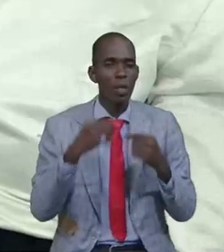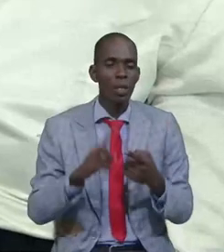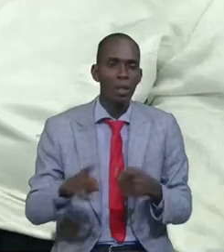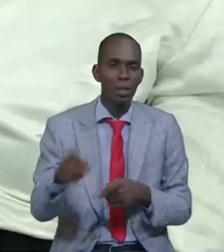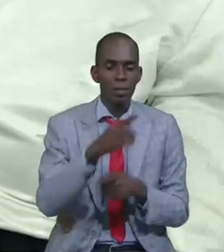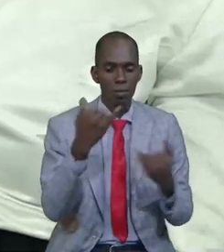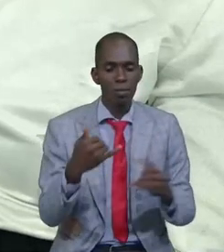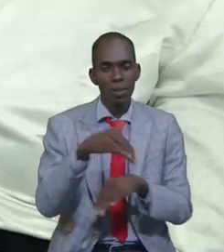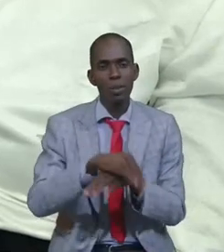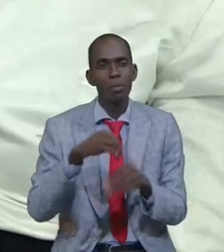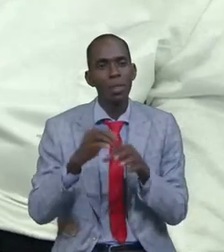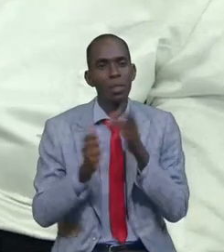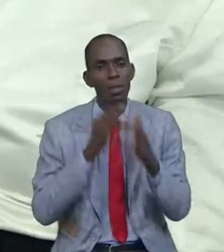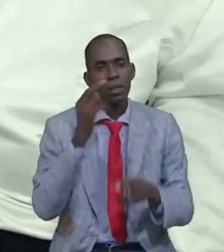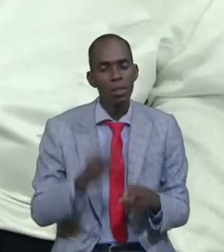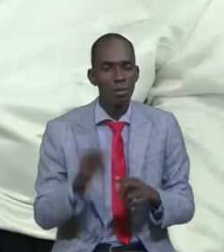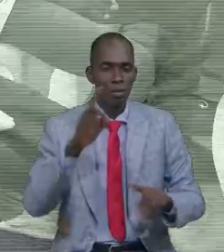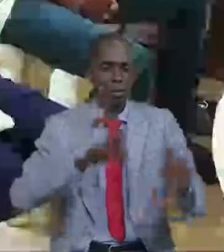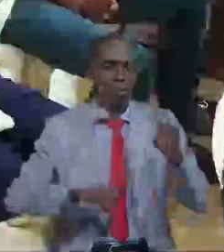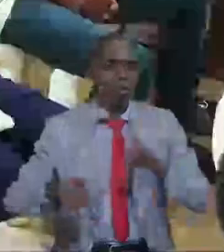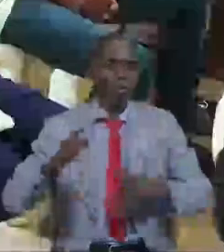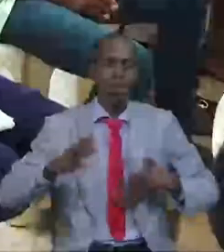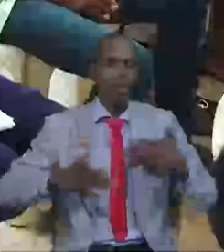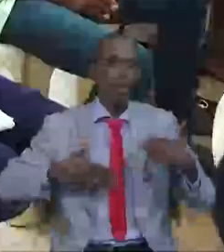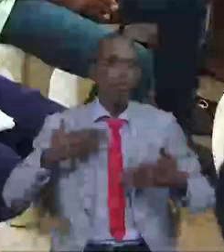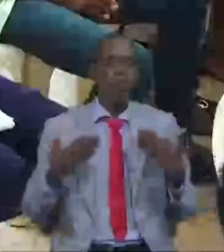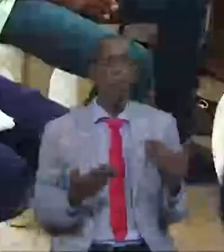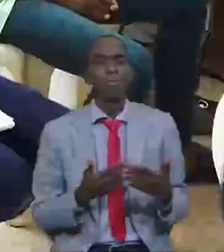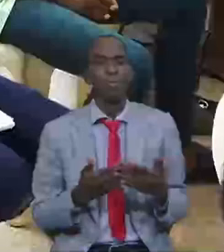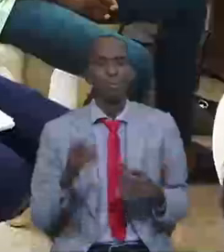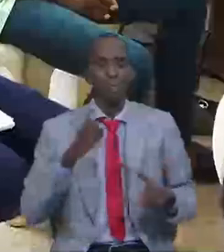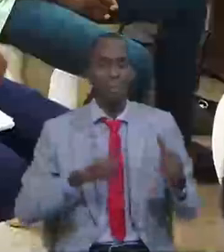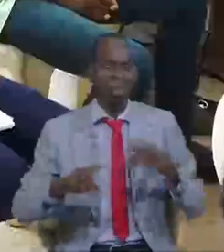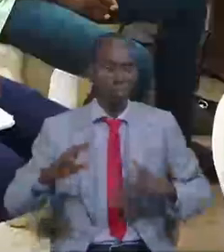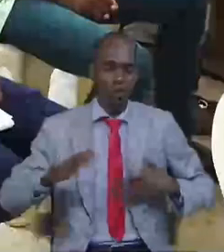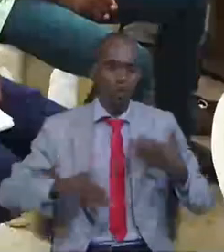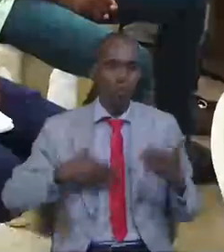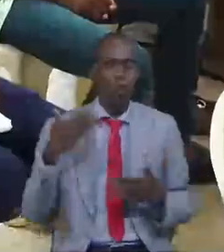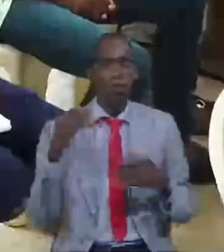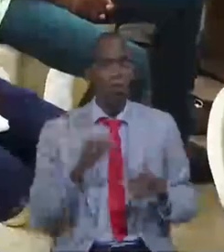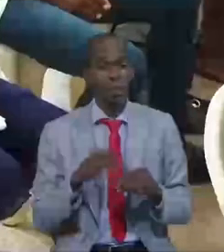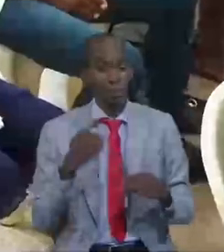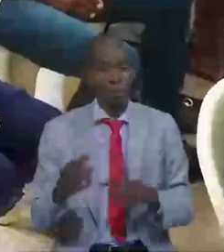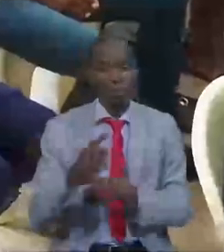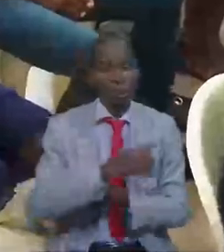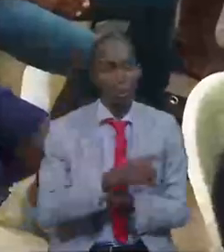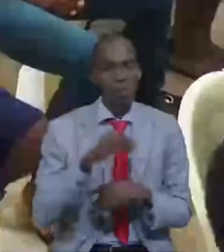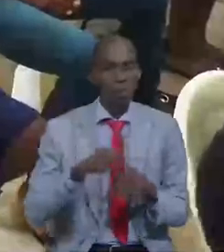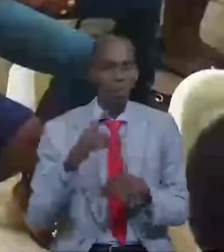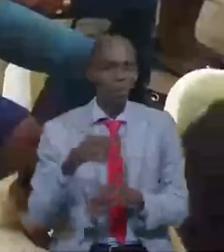joie. Quelqu'un crie joie. La joie dans la journée. La joie dans la nuit.